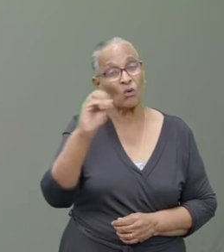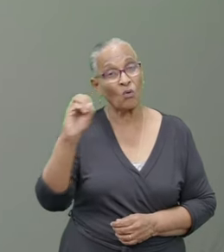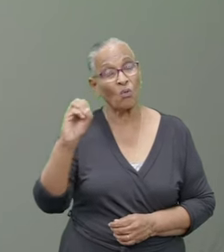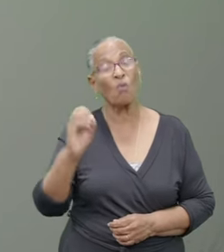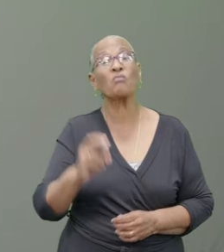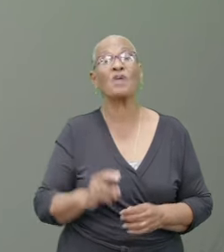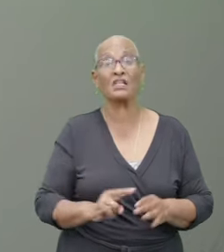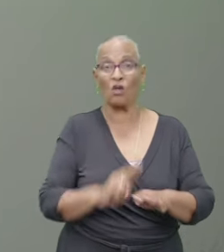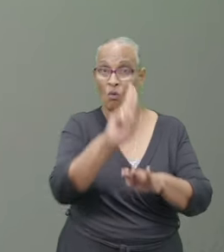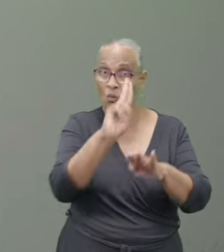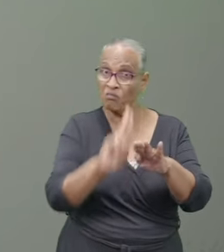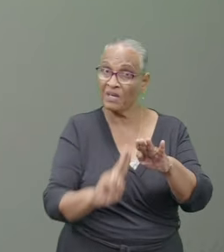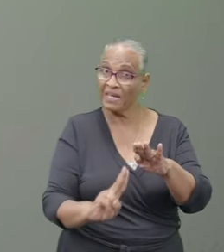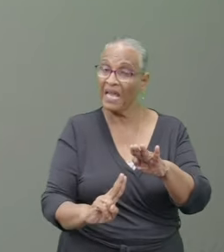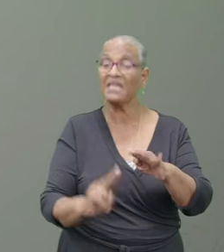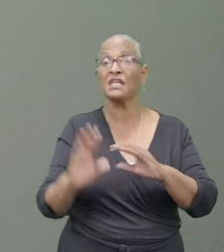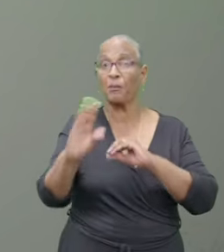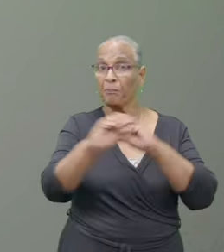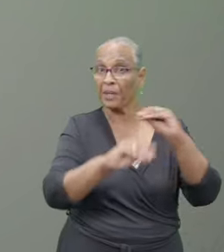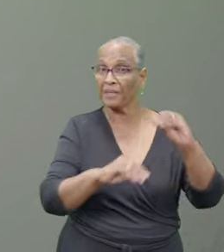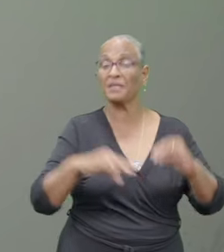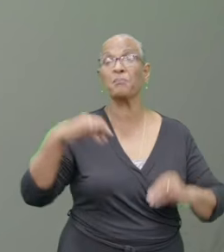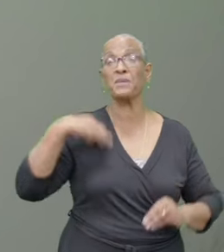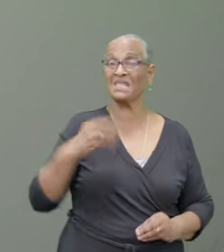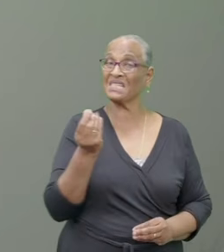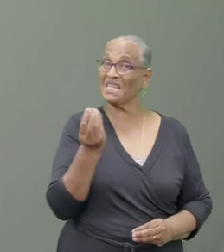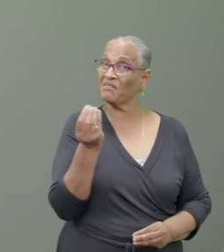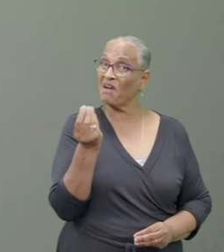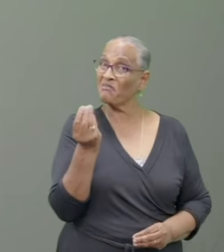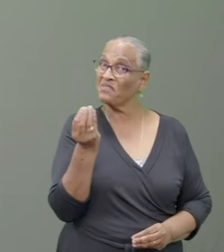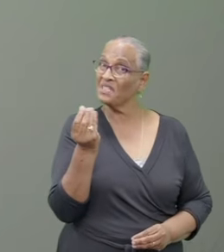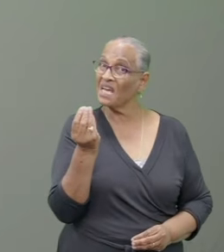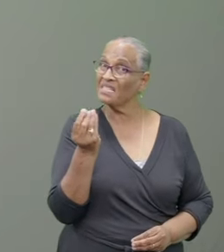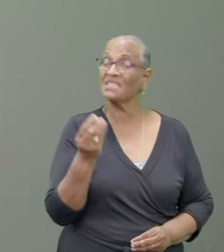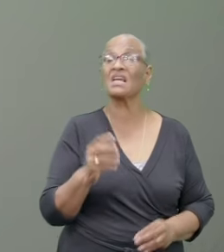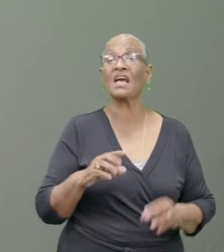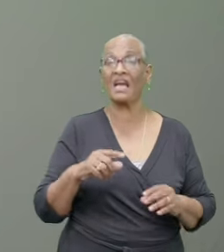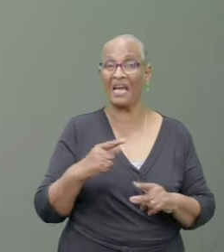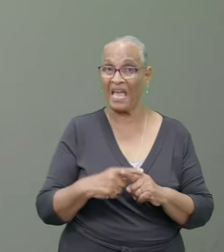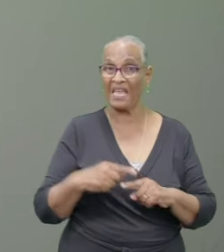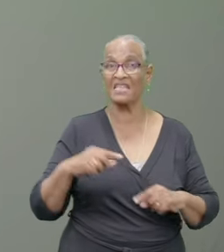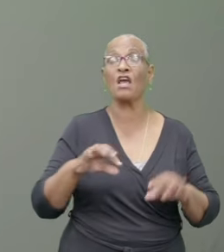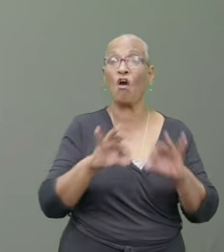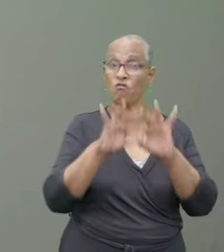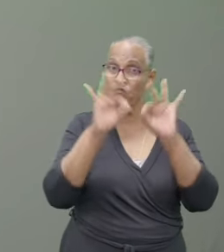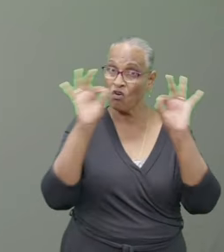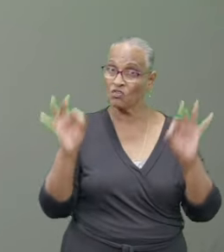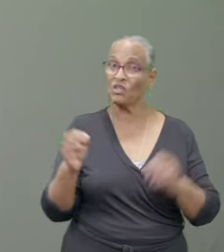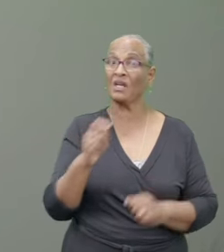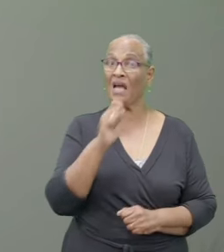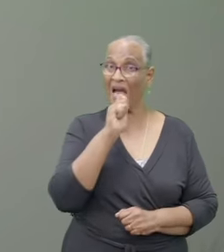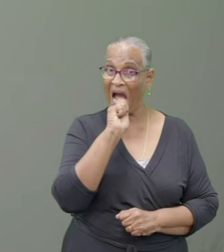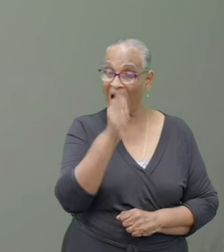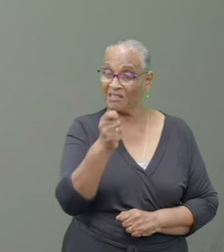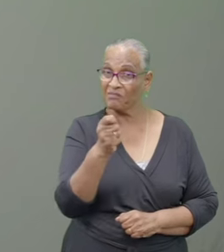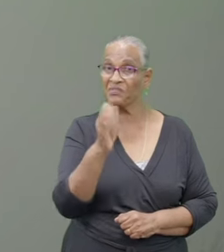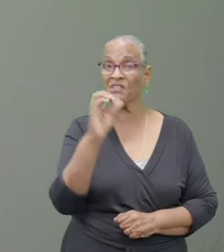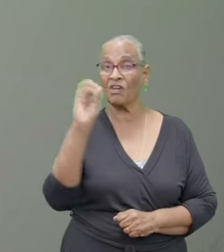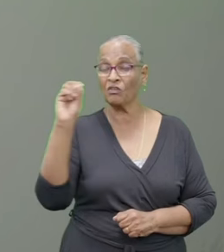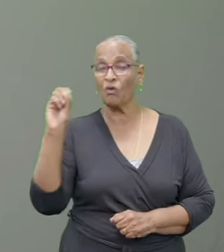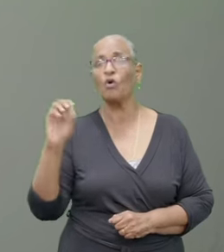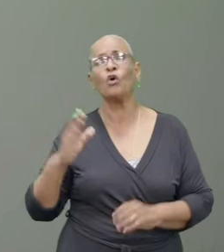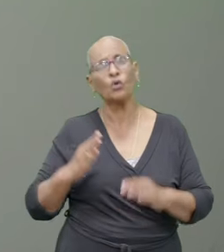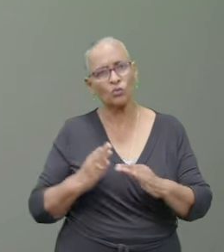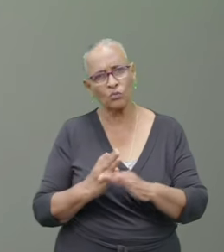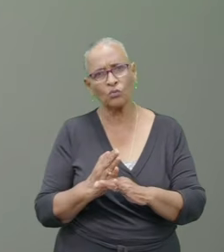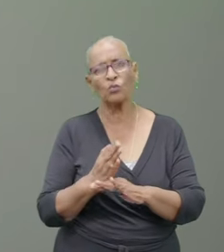regering. En het ministerie van Financiën en Volksgezondheid zijn bezig om het advies welke gegevens door het OO nader uit te werken.